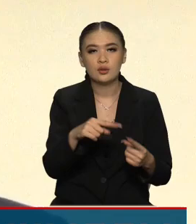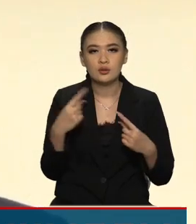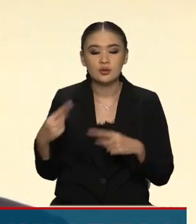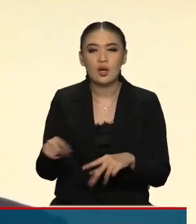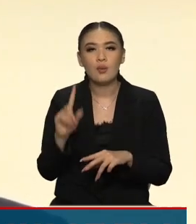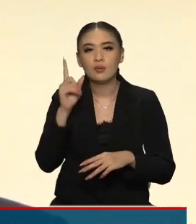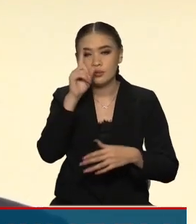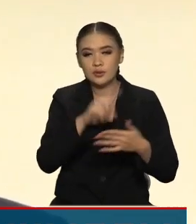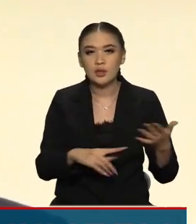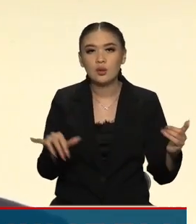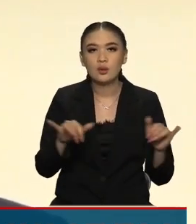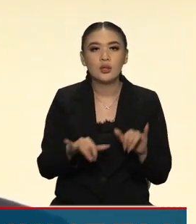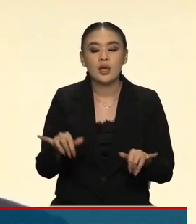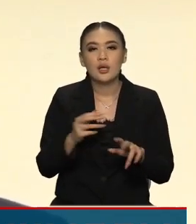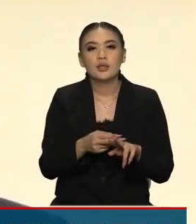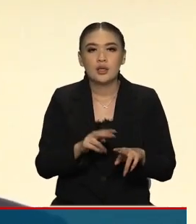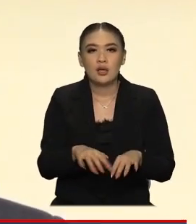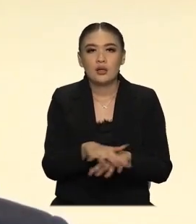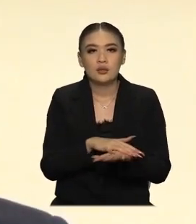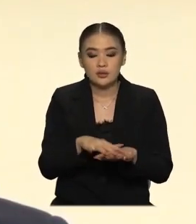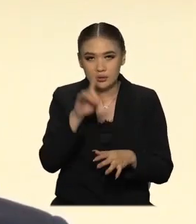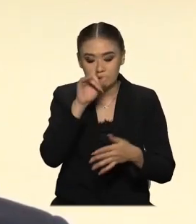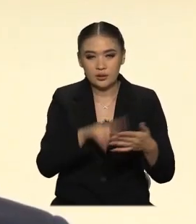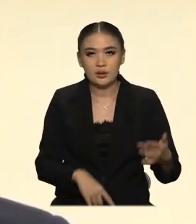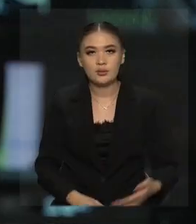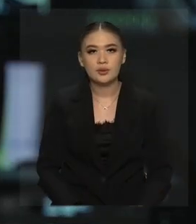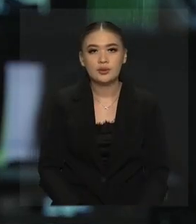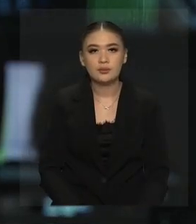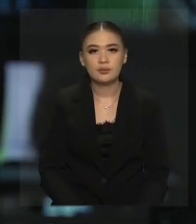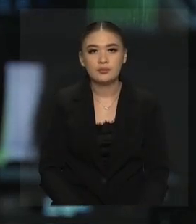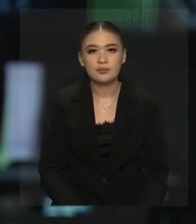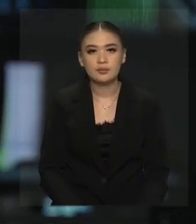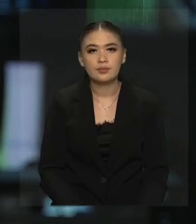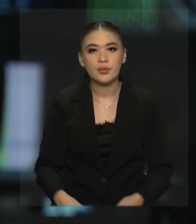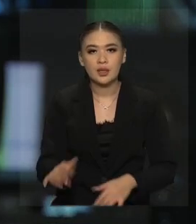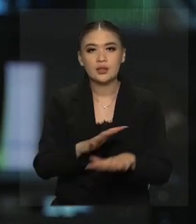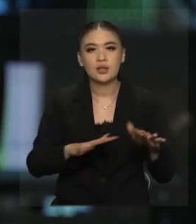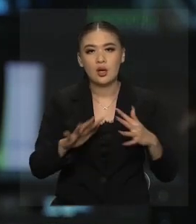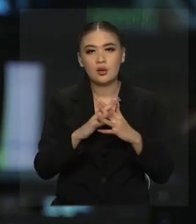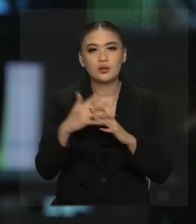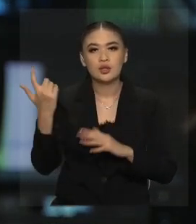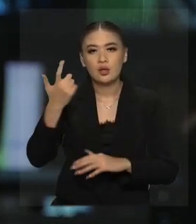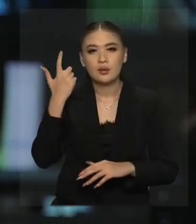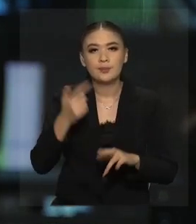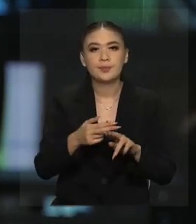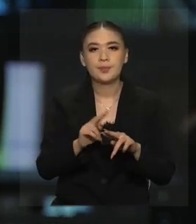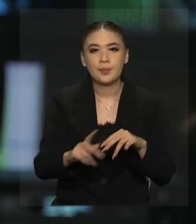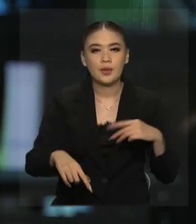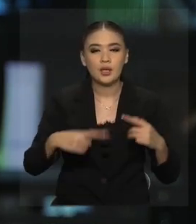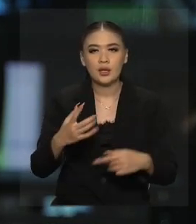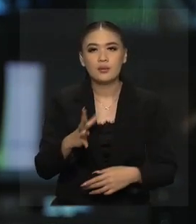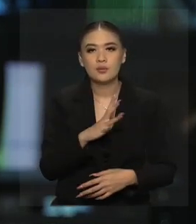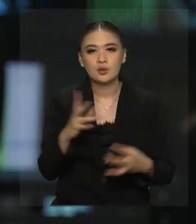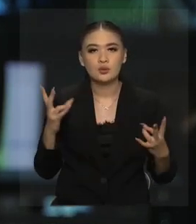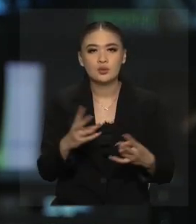сенеміз? Әрине, халықтың ақпаратына сенеміз. Ол шындық. елдегі ауыл шаруашылығы саласына тың серпіліс